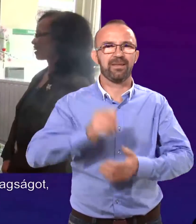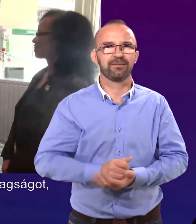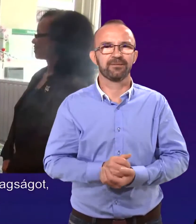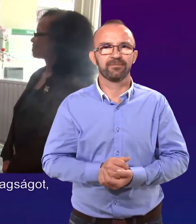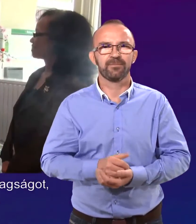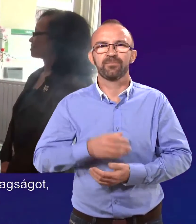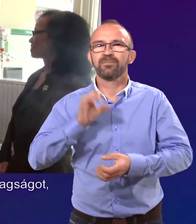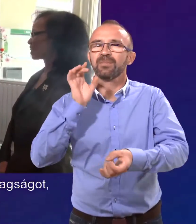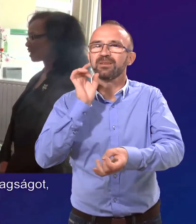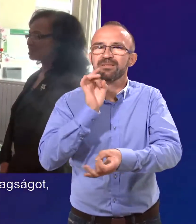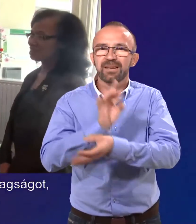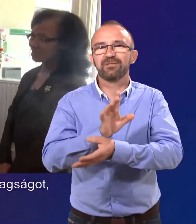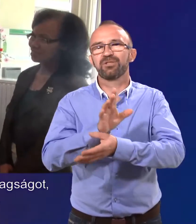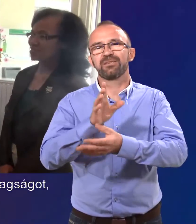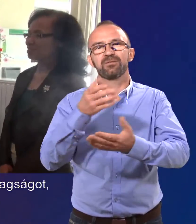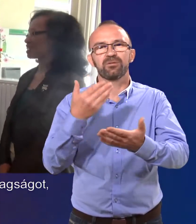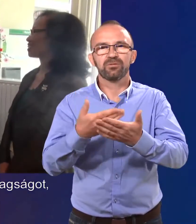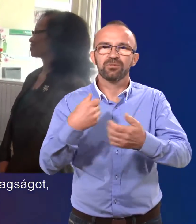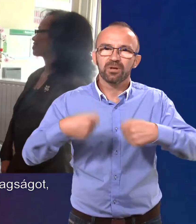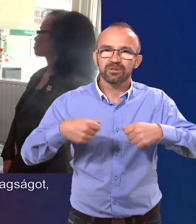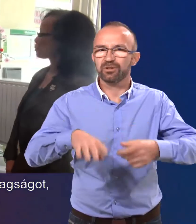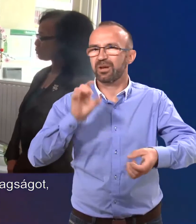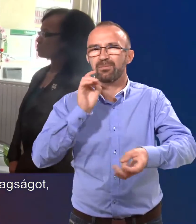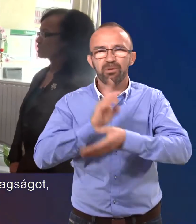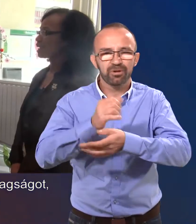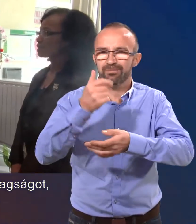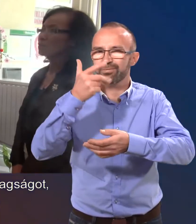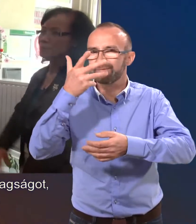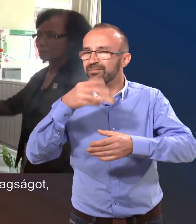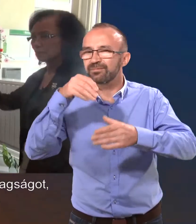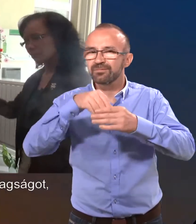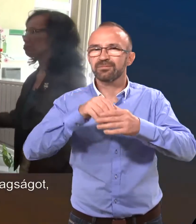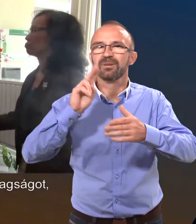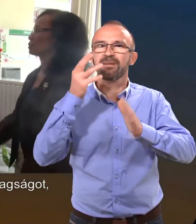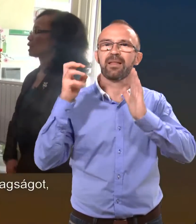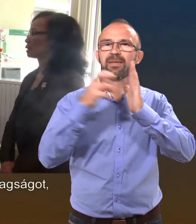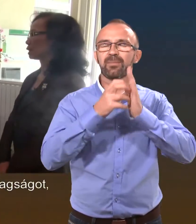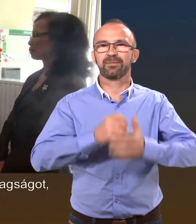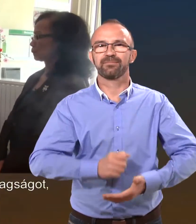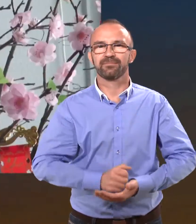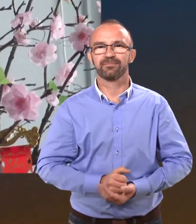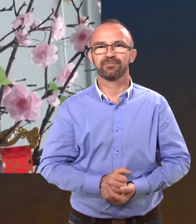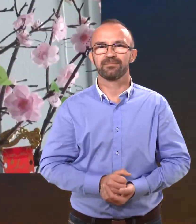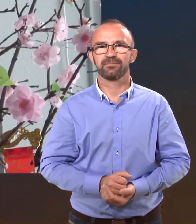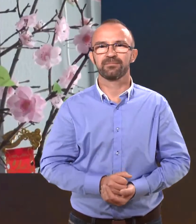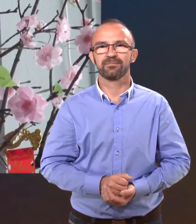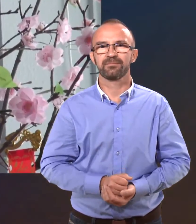Gazdagságot jelent, és szerencsés gazdagságot, boldogság. Szóval ezek a jelkép.